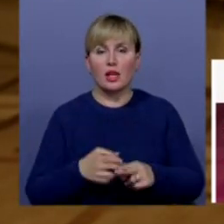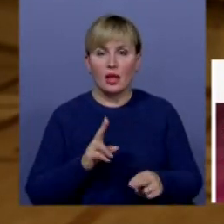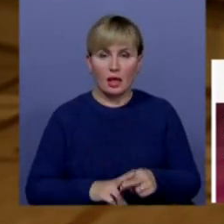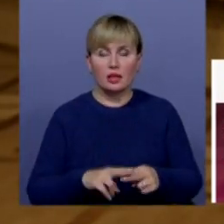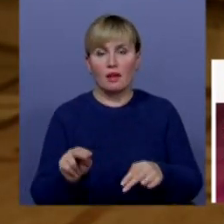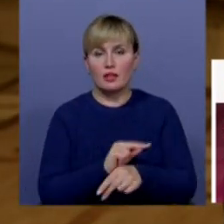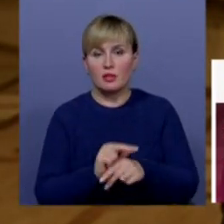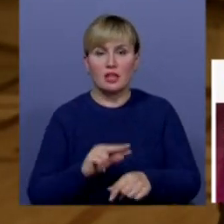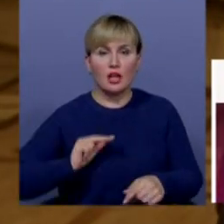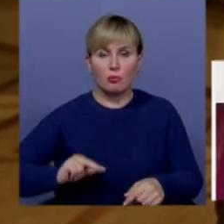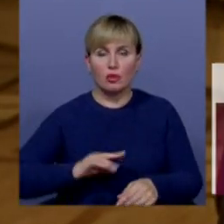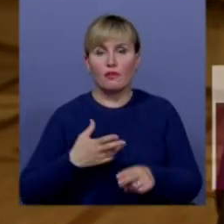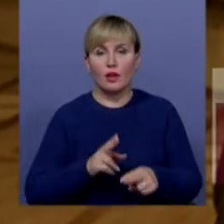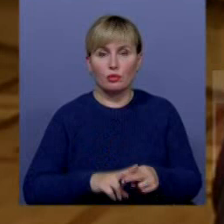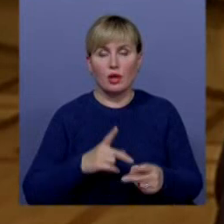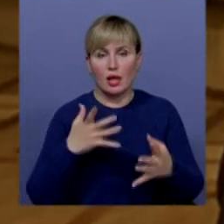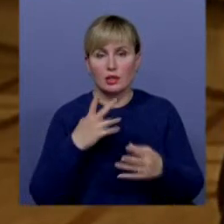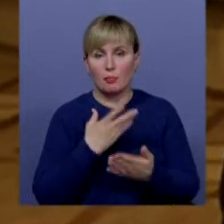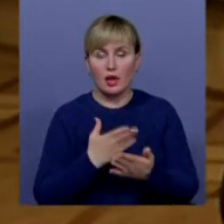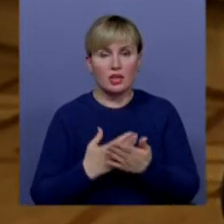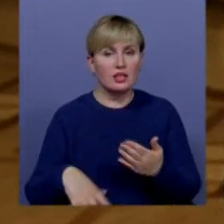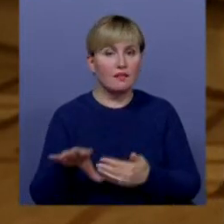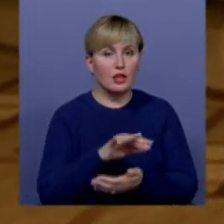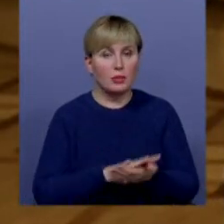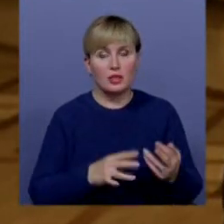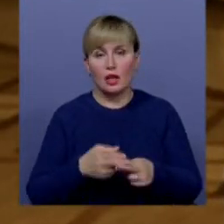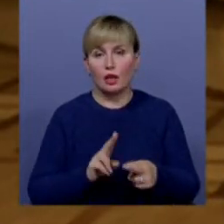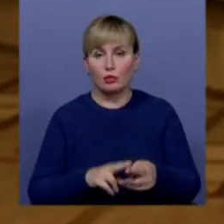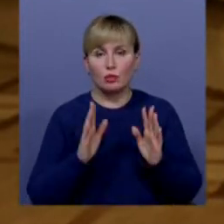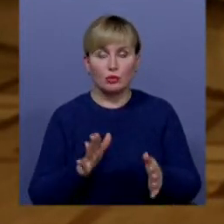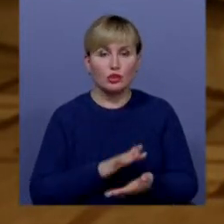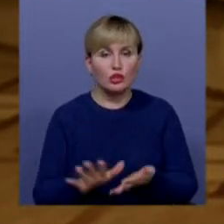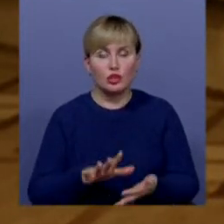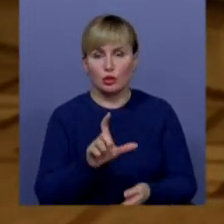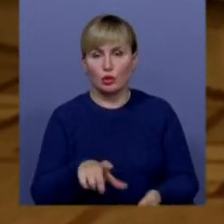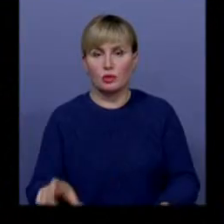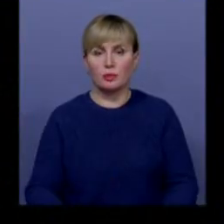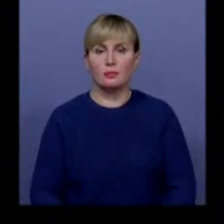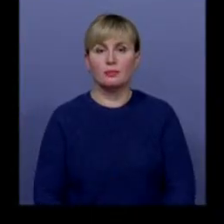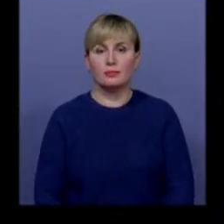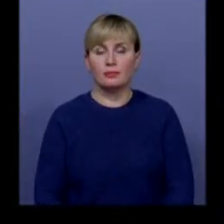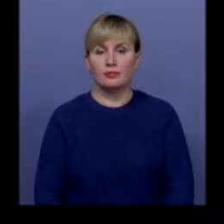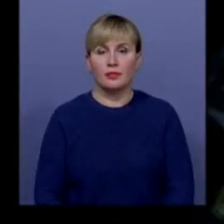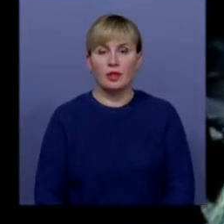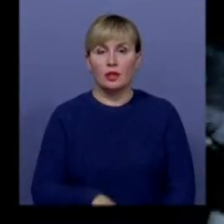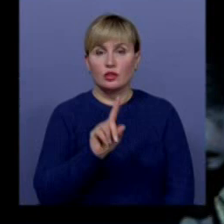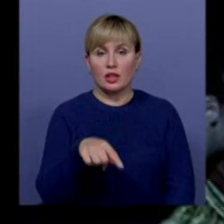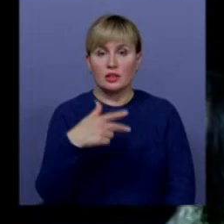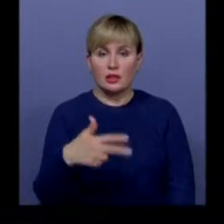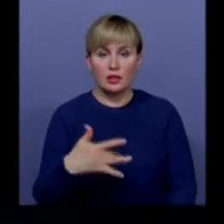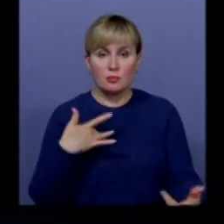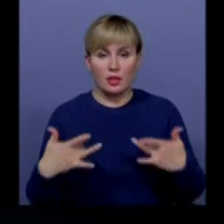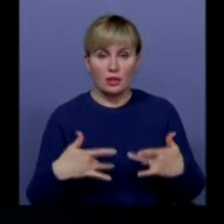рода воспитательная работа, в которой ясно показаны все последствия, которые грозят нечистоплотным чиновникам. Полуторачасовой спектакль